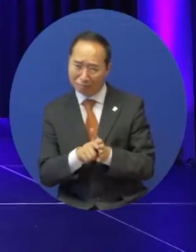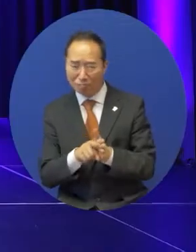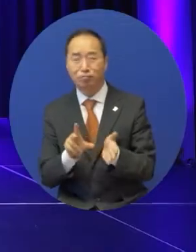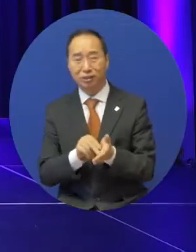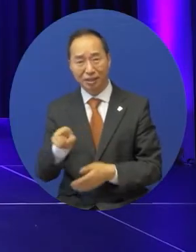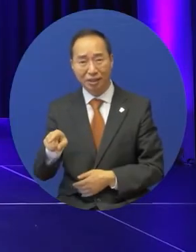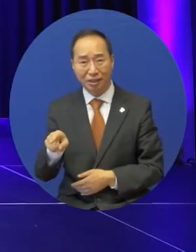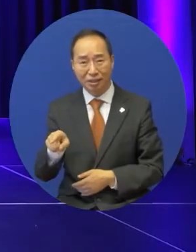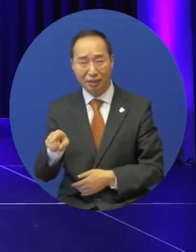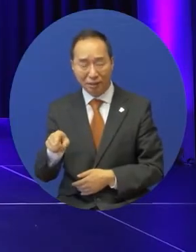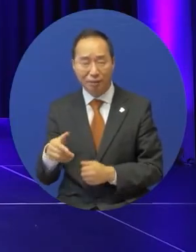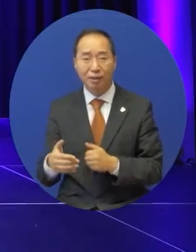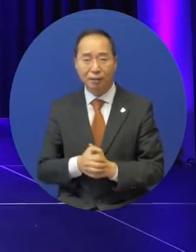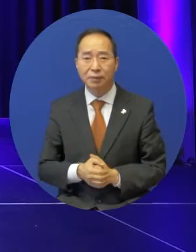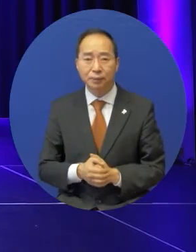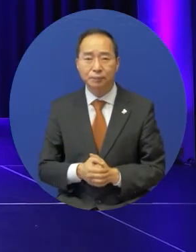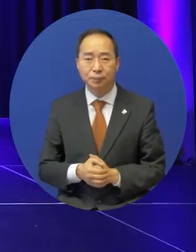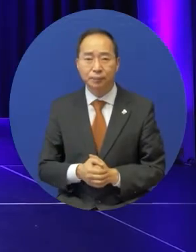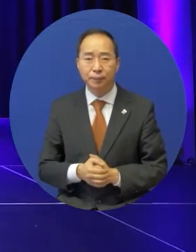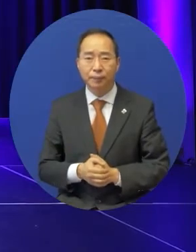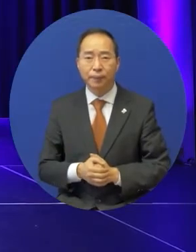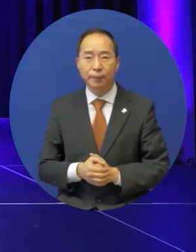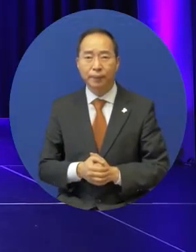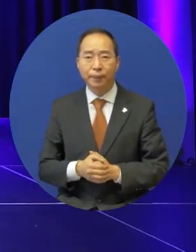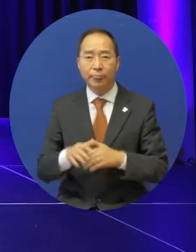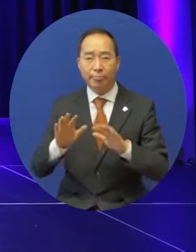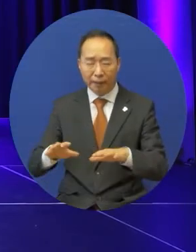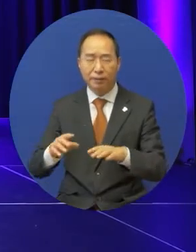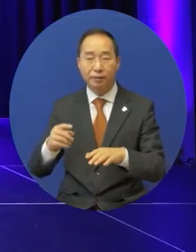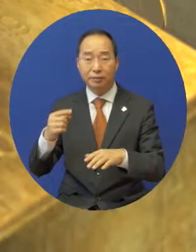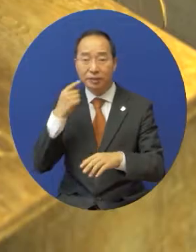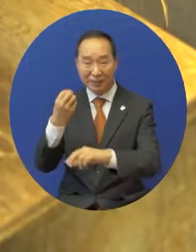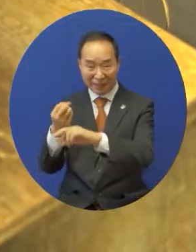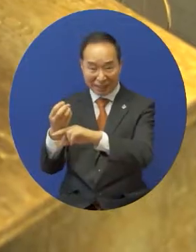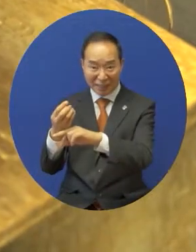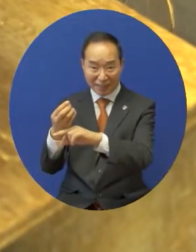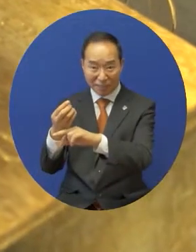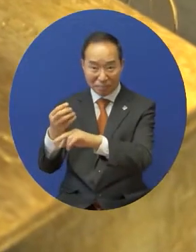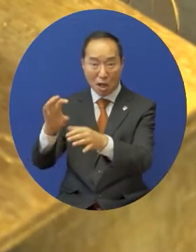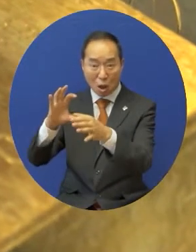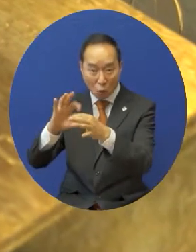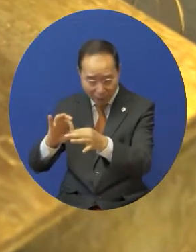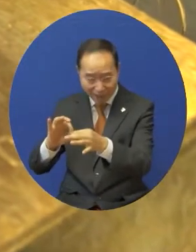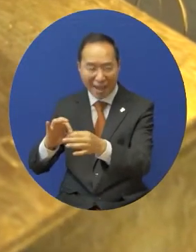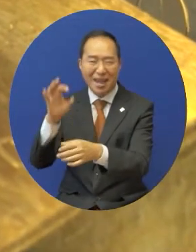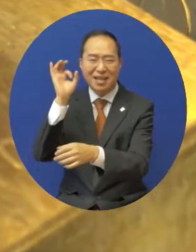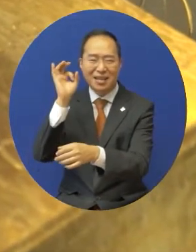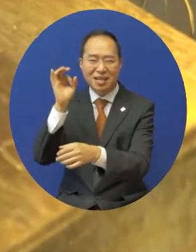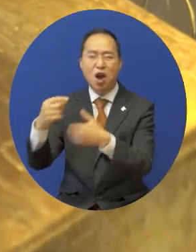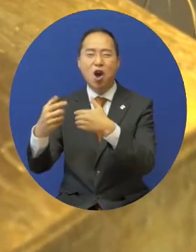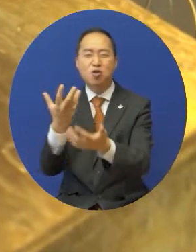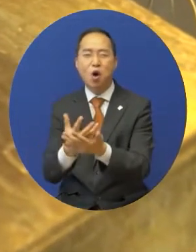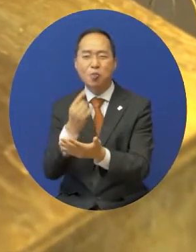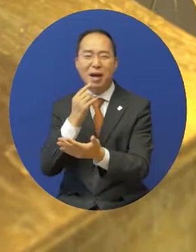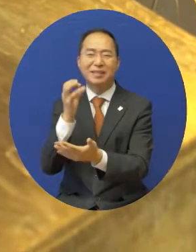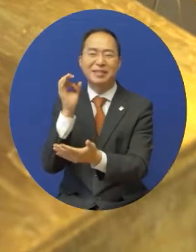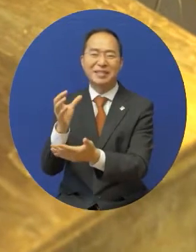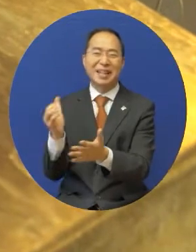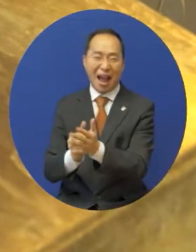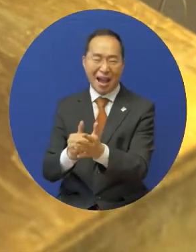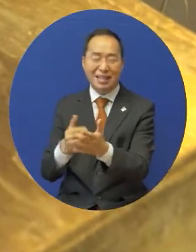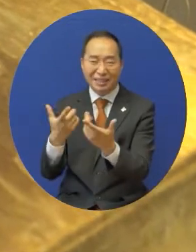근데 이 금을 패깅한다 그러는데 금을 담보로 금의 소유권을